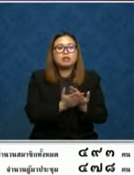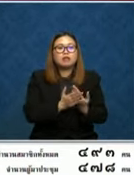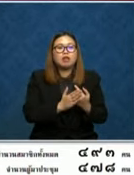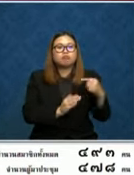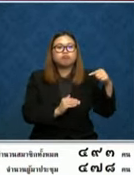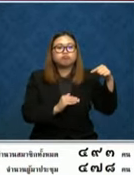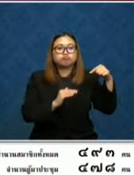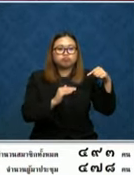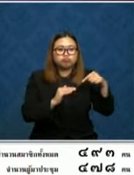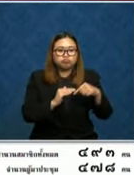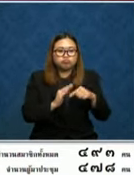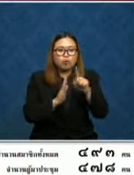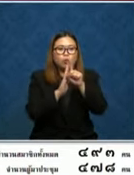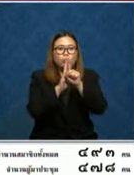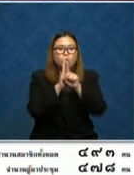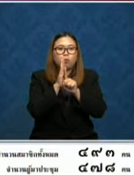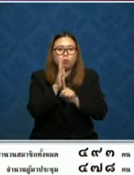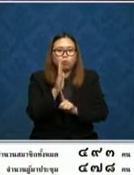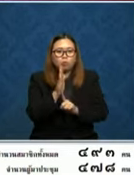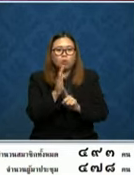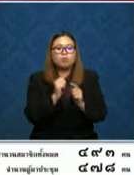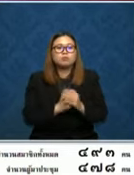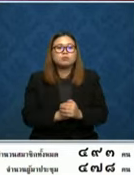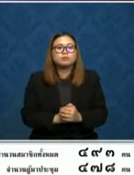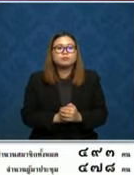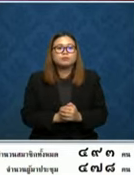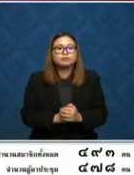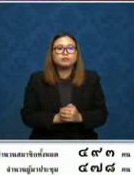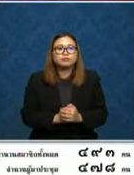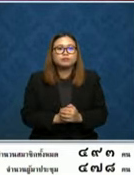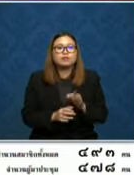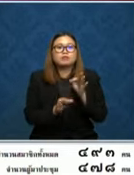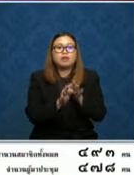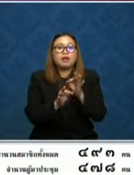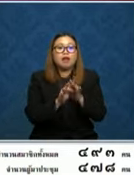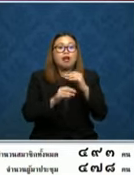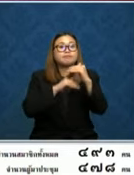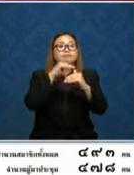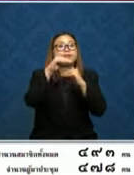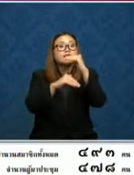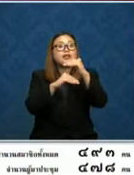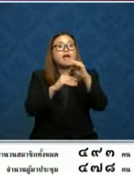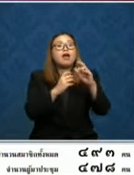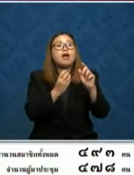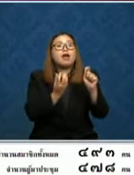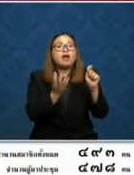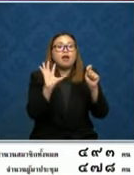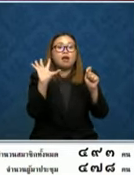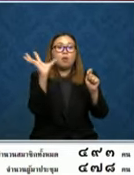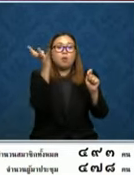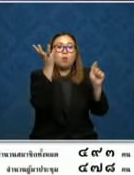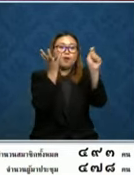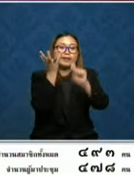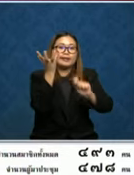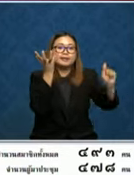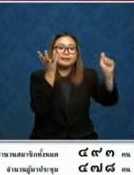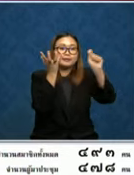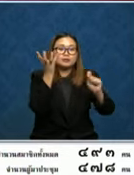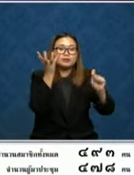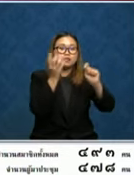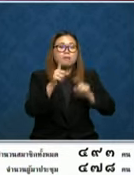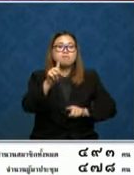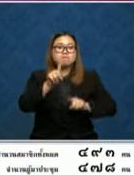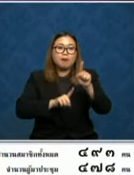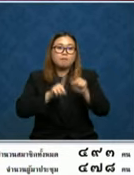าณ 7% ในปี2568ตามการประเมินของธนาคารพัฒนาเอเชียหรือ ADB โดยเพิ่มค่าใช้จ่